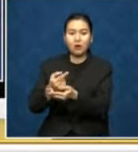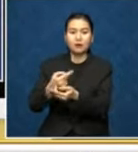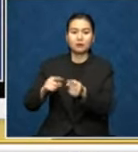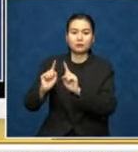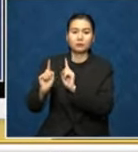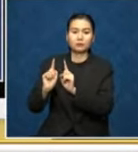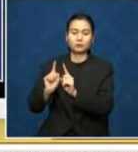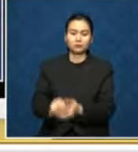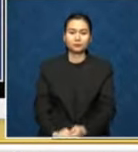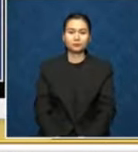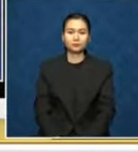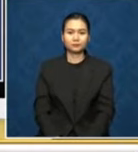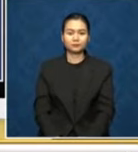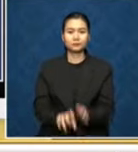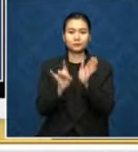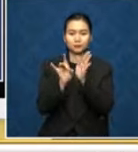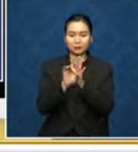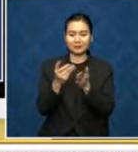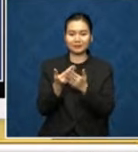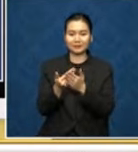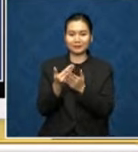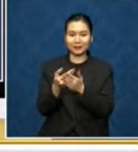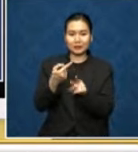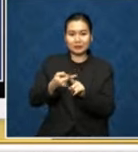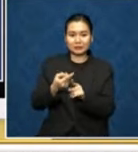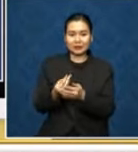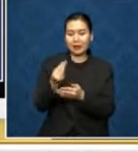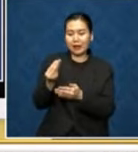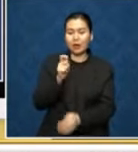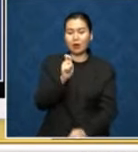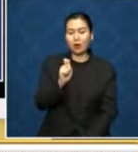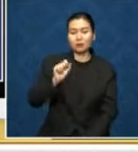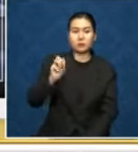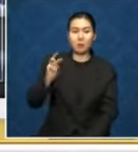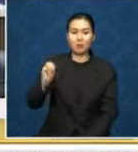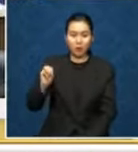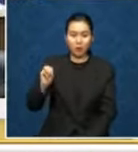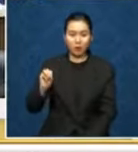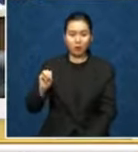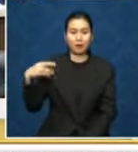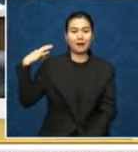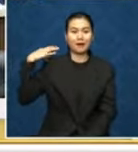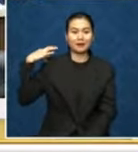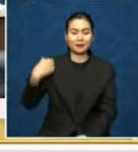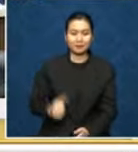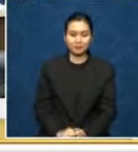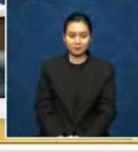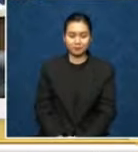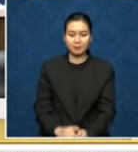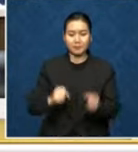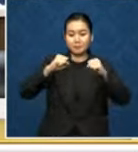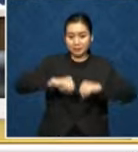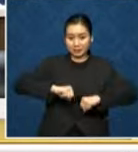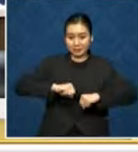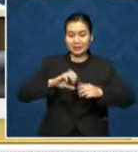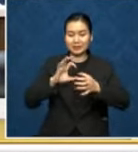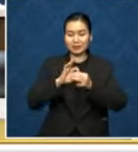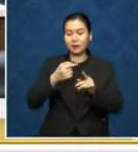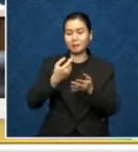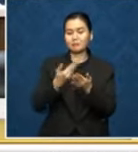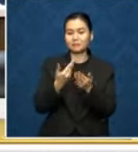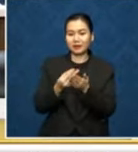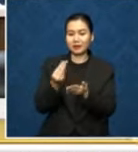ผมจะหารือกับท่านประธานครับก็คือค่าตอบแทนให้กับพี่น้องชาวอสม.นะครับมติครม.นั้นได้อนุมัติค่าตอบแทนอส